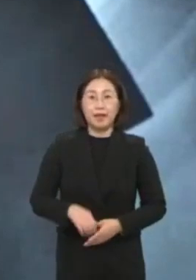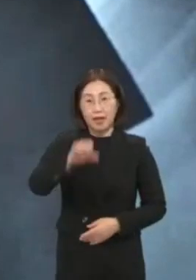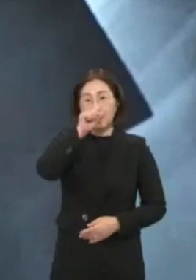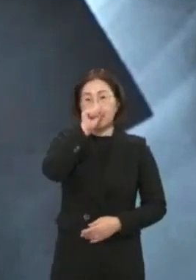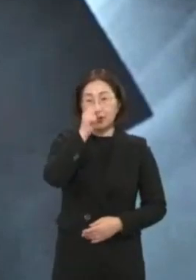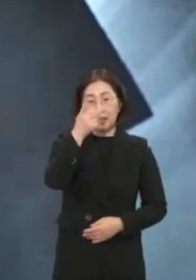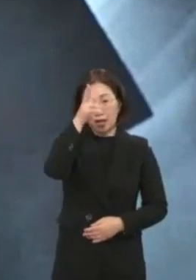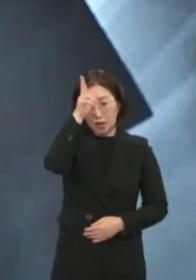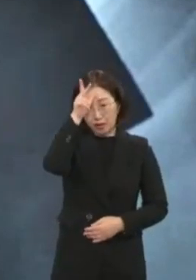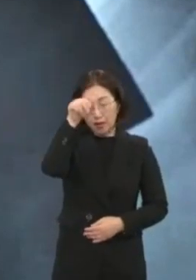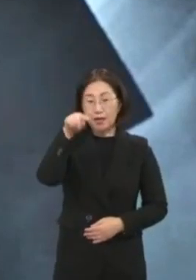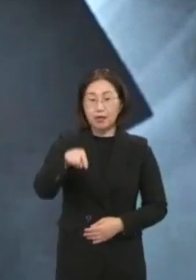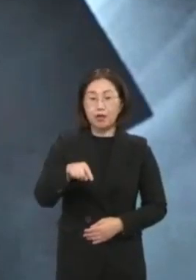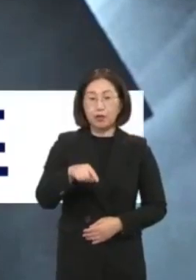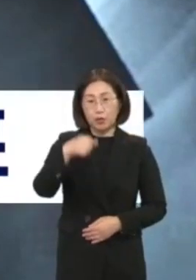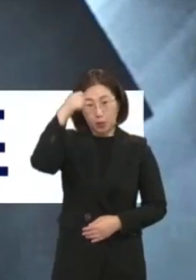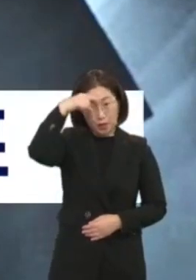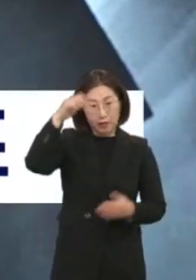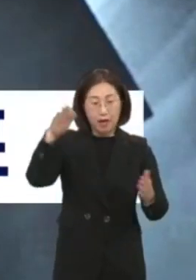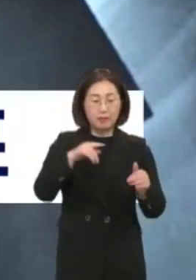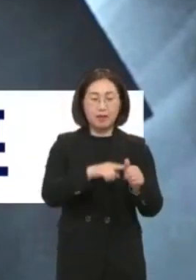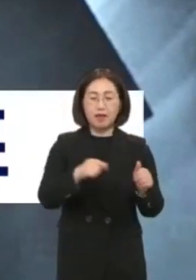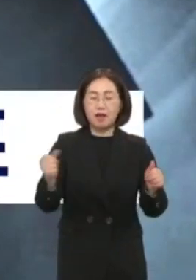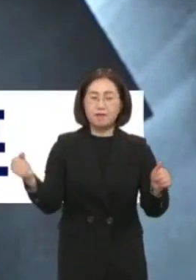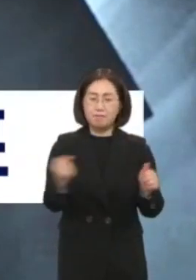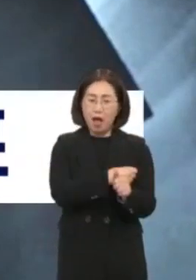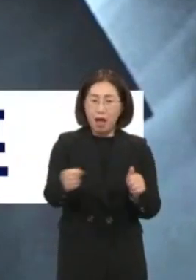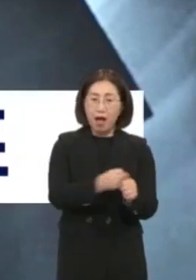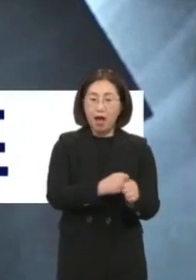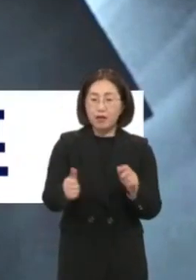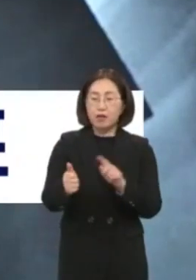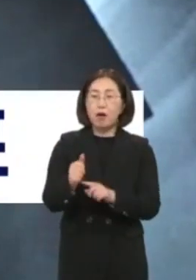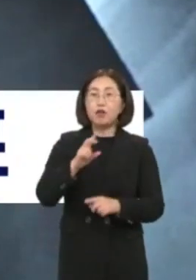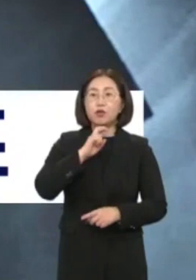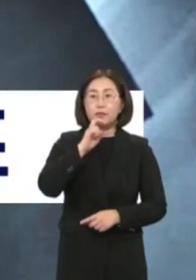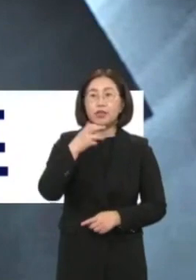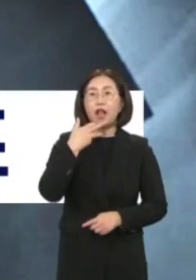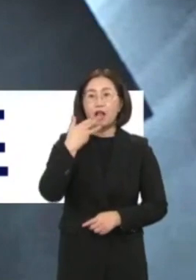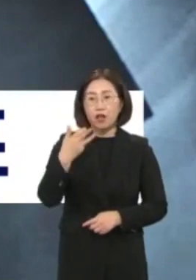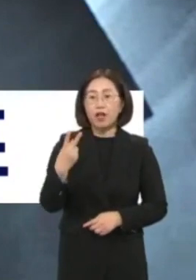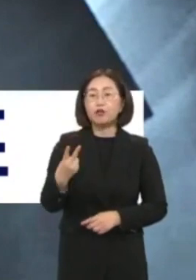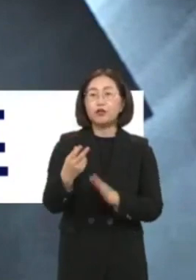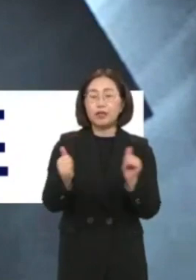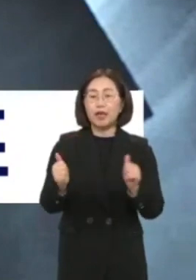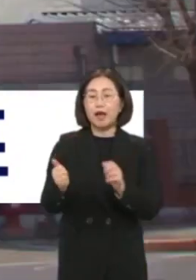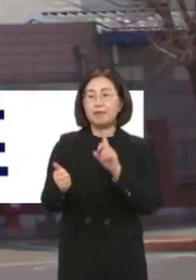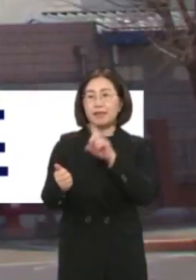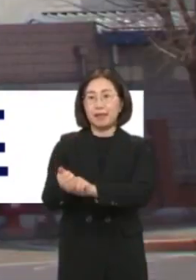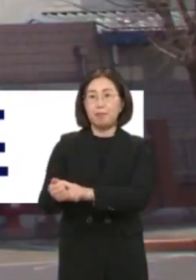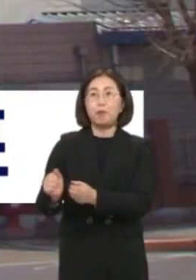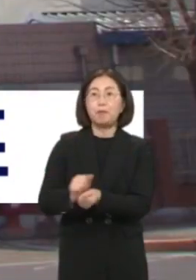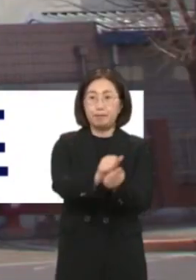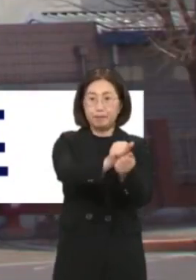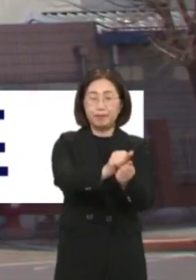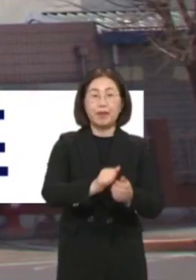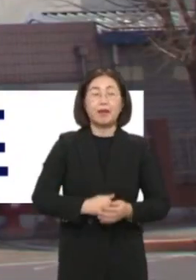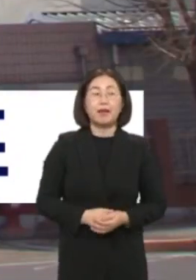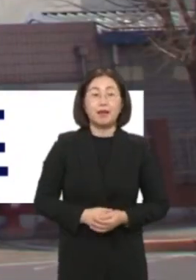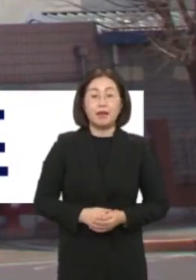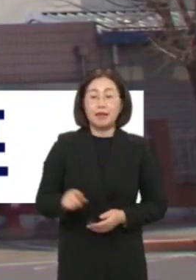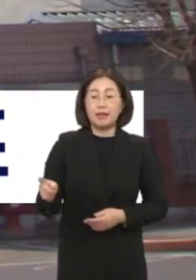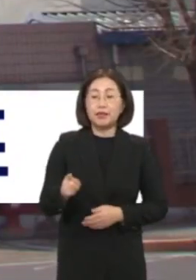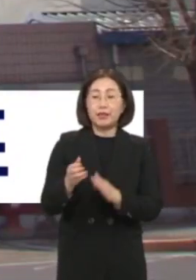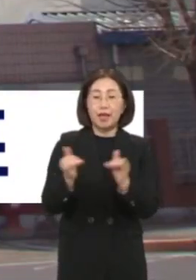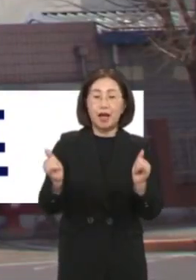서상 경찰서는 고등학교 1학년 학생을 집단 폭행한 혐의로 20살 씨와 18살 군을 체포했습니다